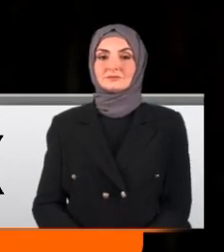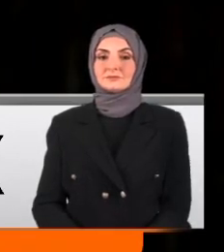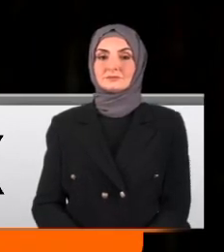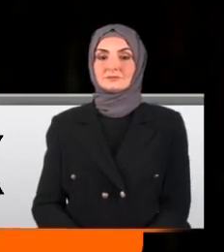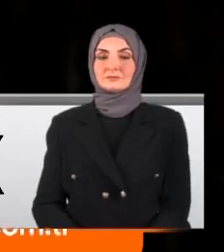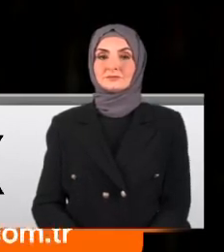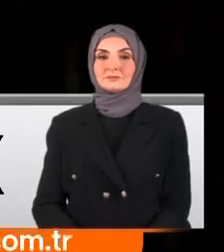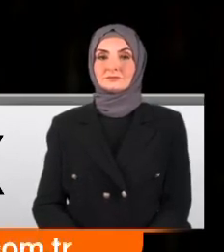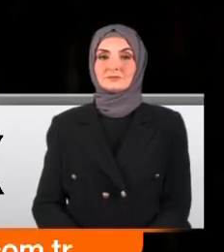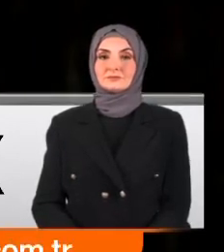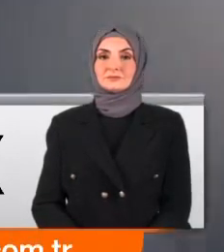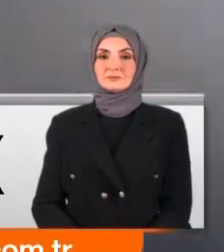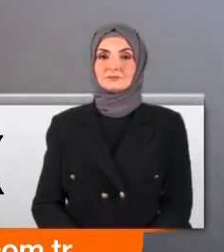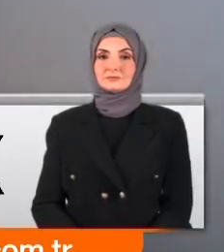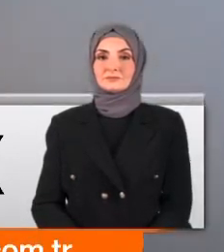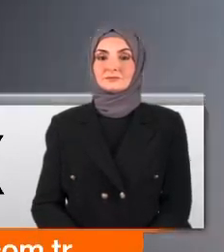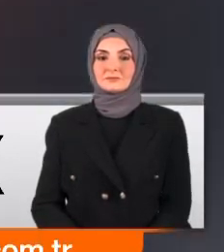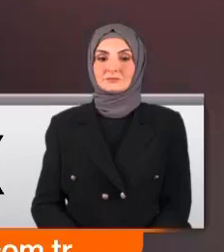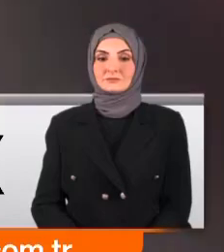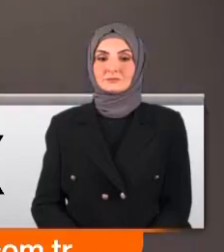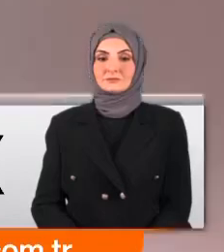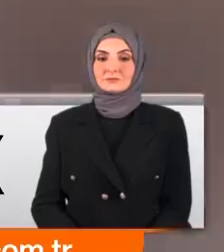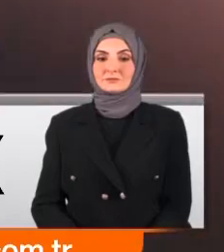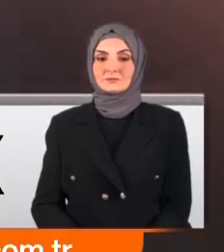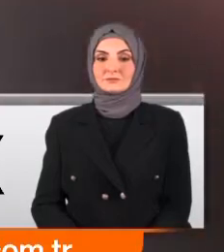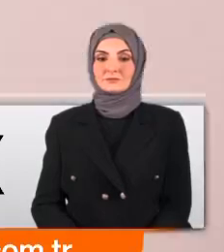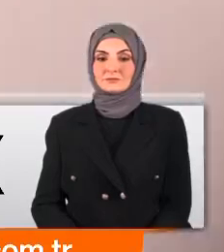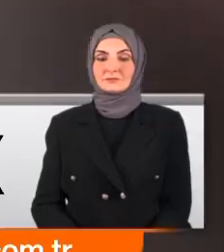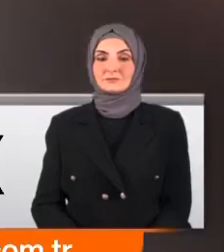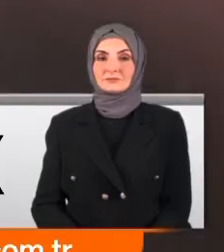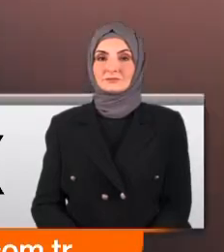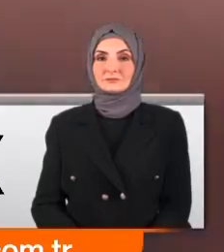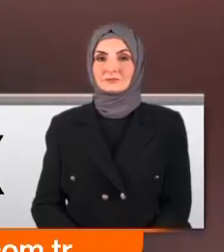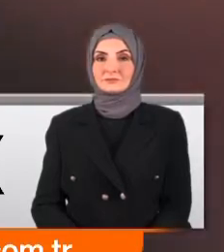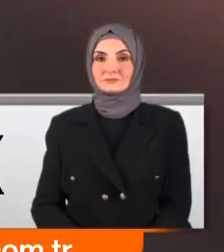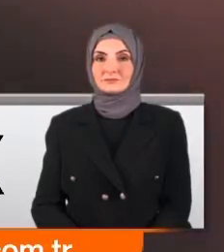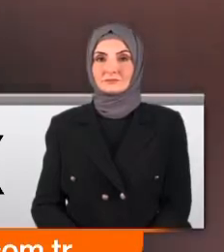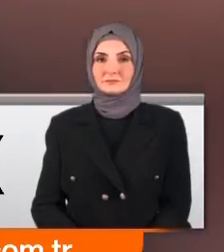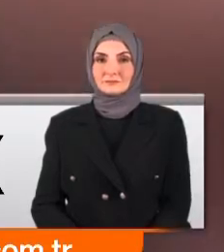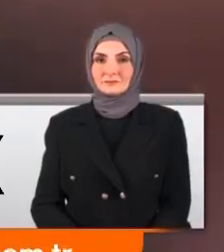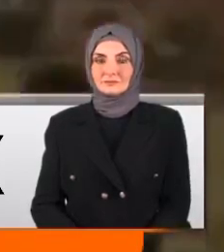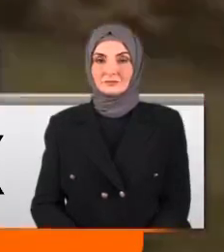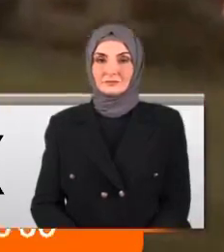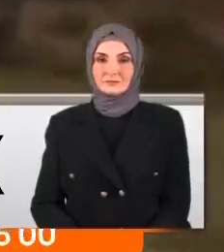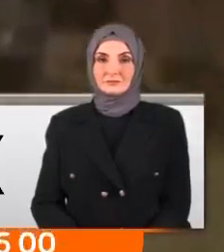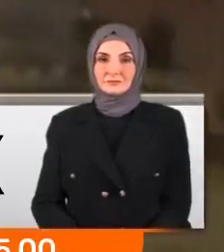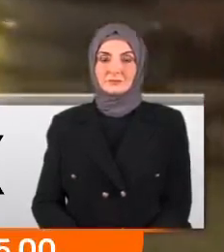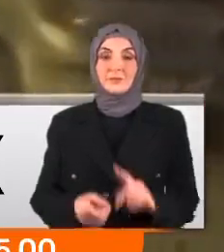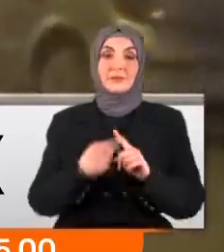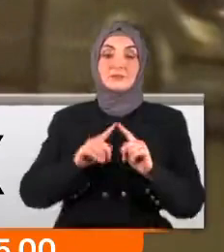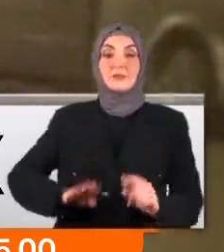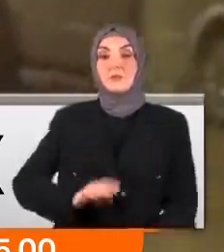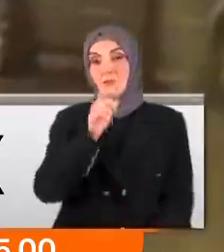değerli, önemli ve anlamlı buluyoruz. Tabii Altılı Masa'ya bilgi oldu. Toplumda şey de yarattı. Umut da yarattı.